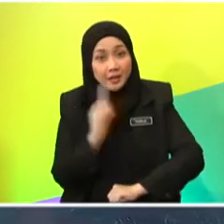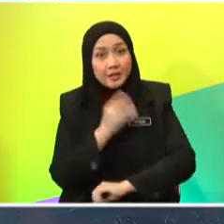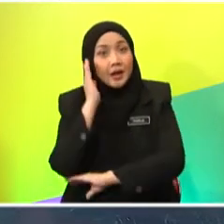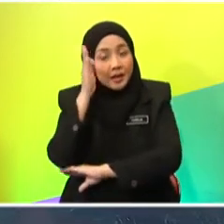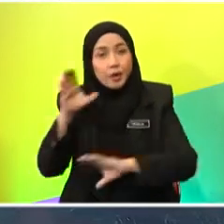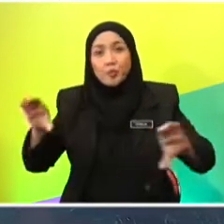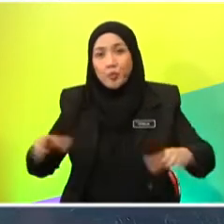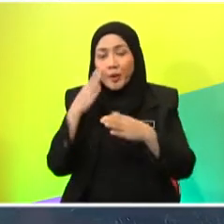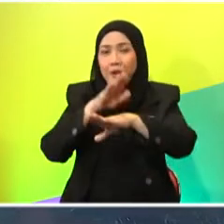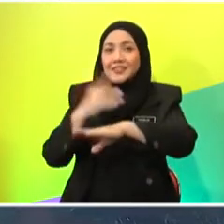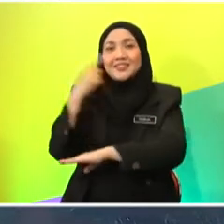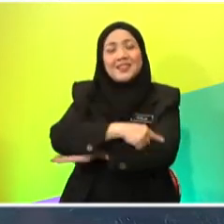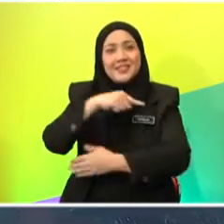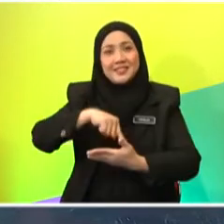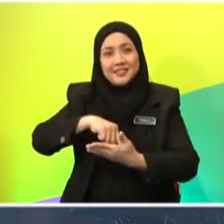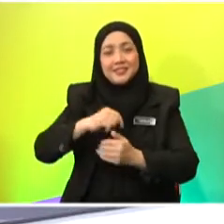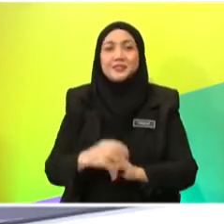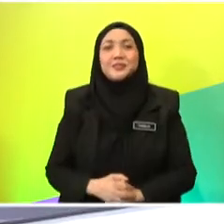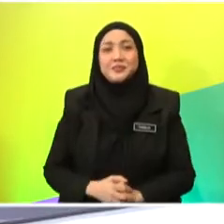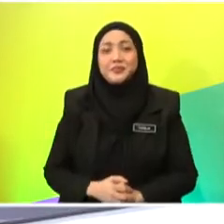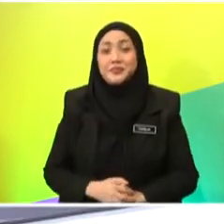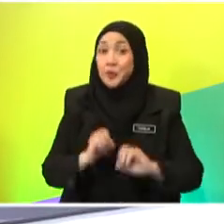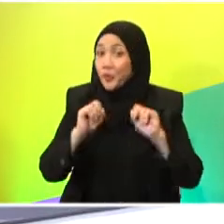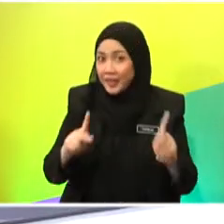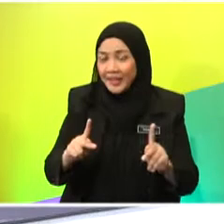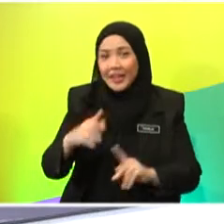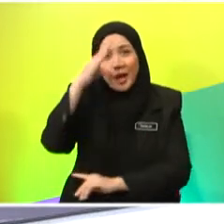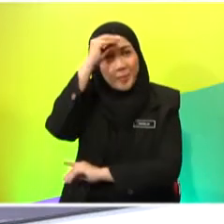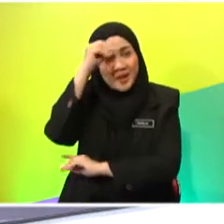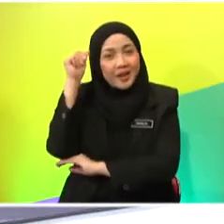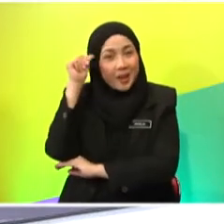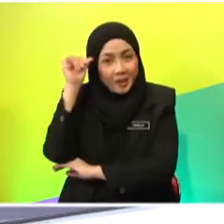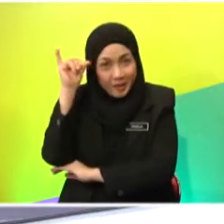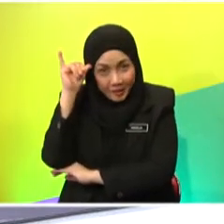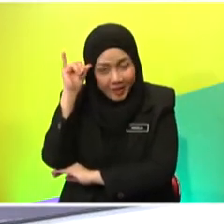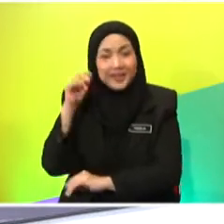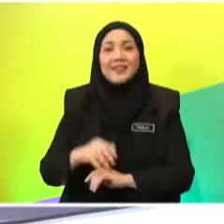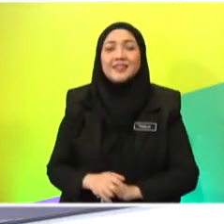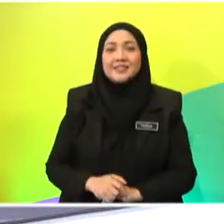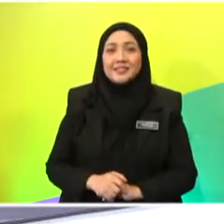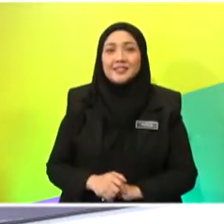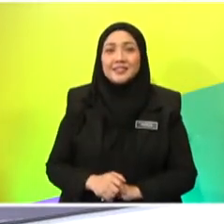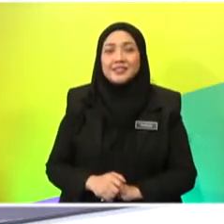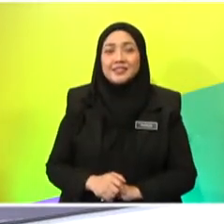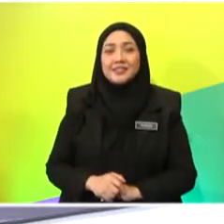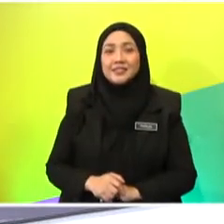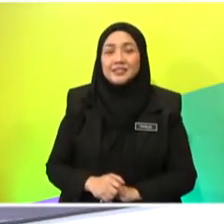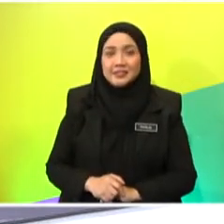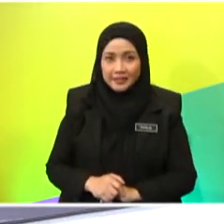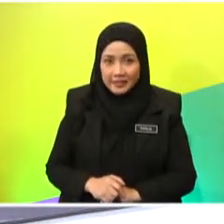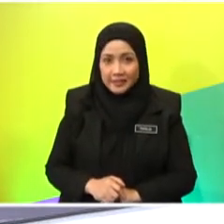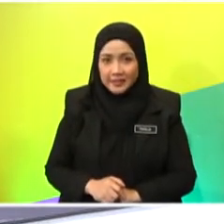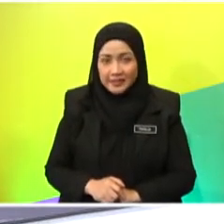sana-sini bye main Oh bye anak murah-murah Teguh dan cabangnya mendekat sini